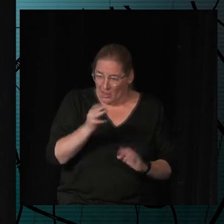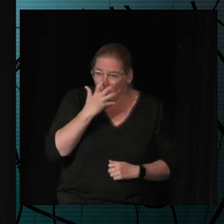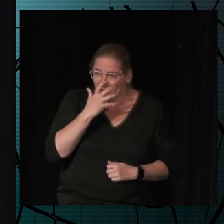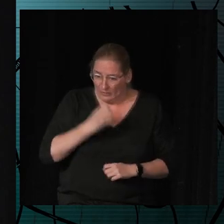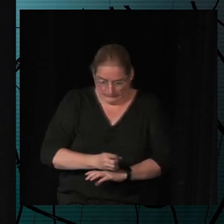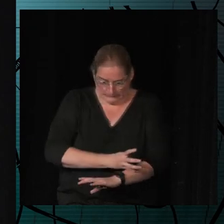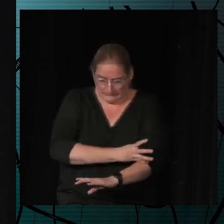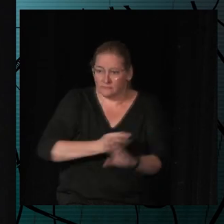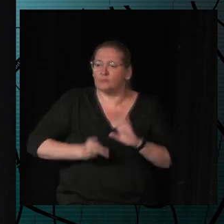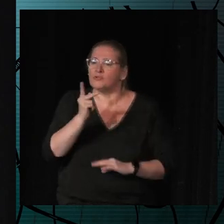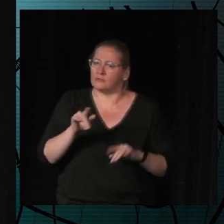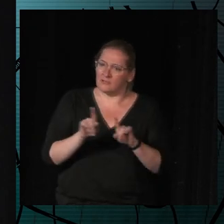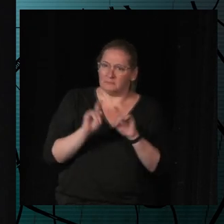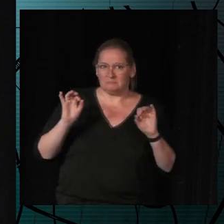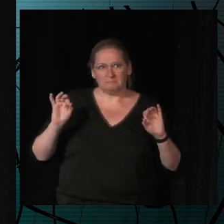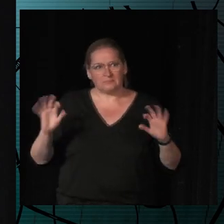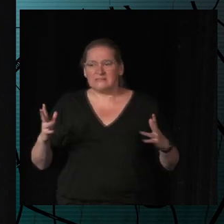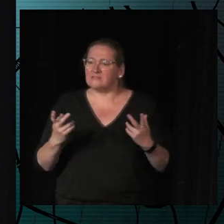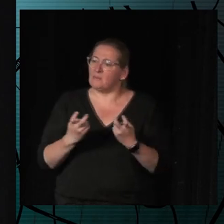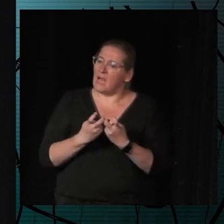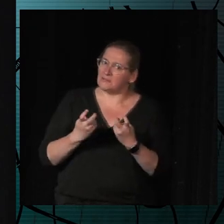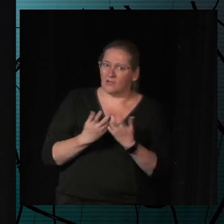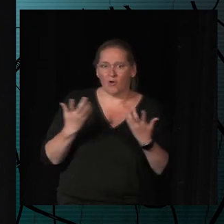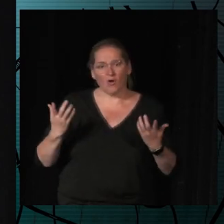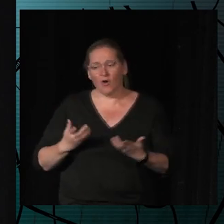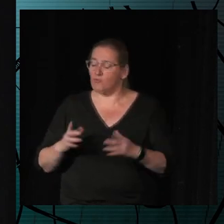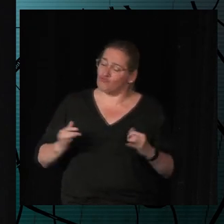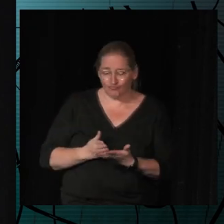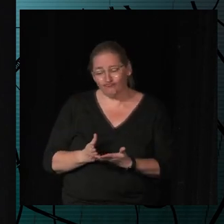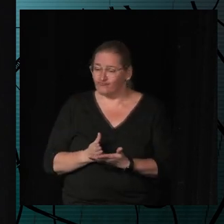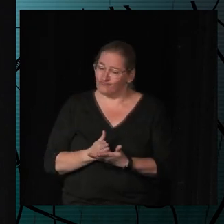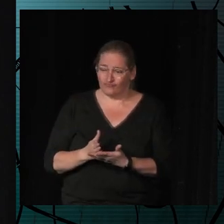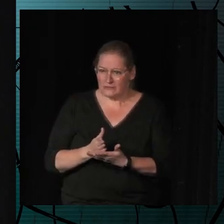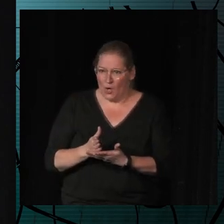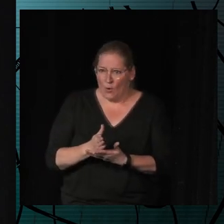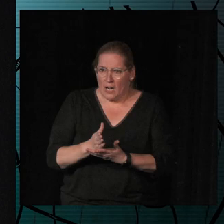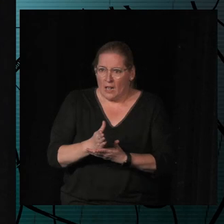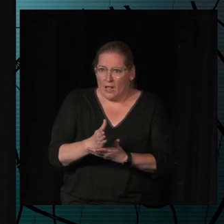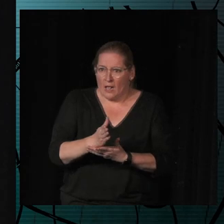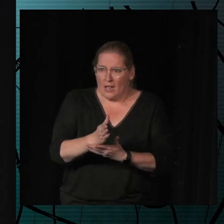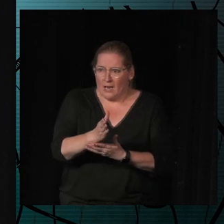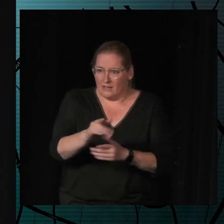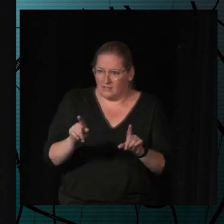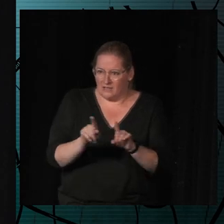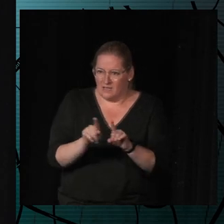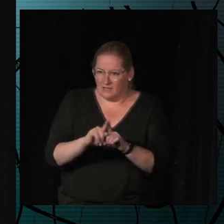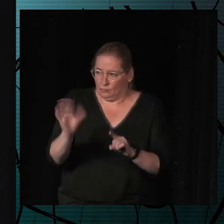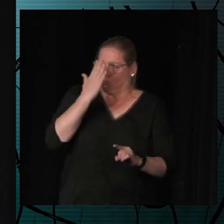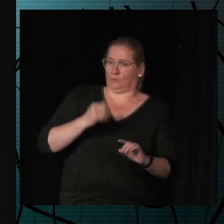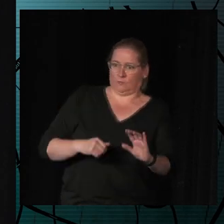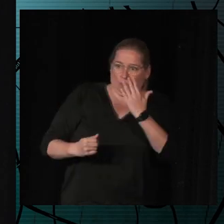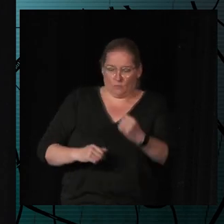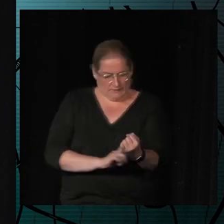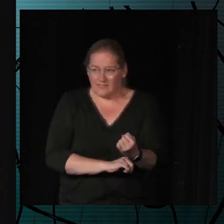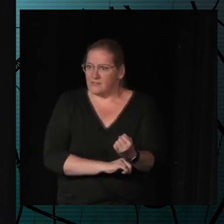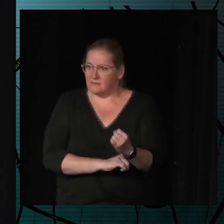reprise par le jeu de de de de sa composante horrifique qui enfin qui remonte en fait qui qui qui qui a des des des pointes comme ça des des fulgurances de bah de